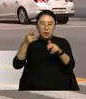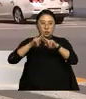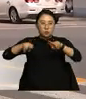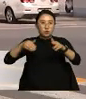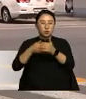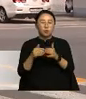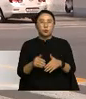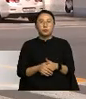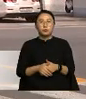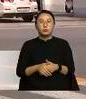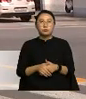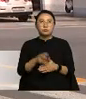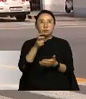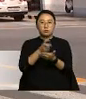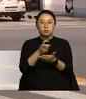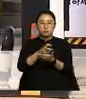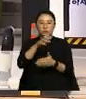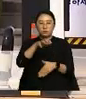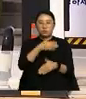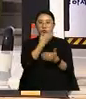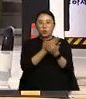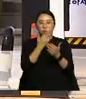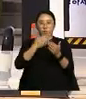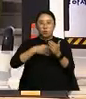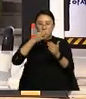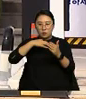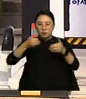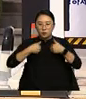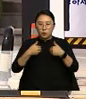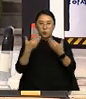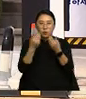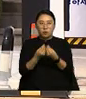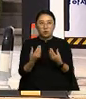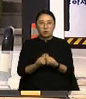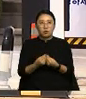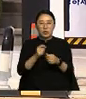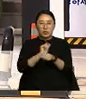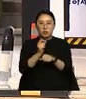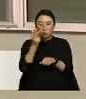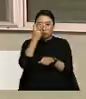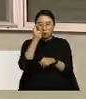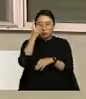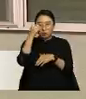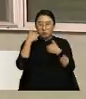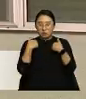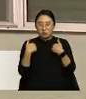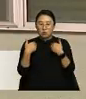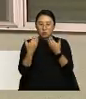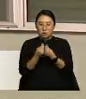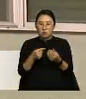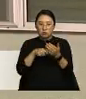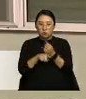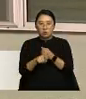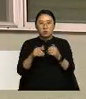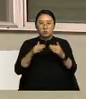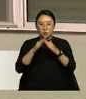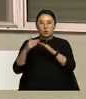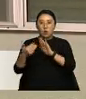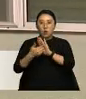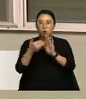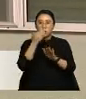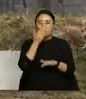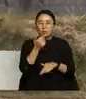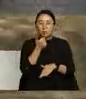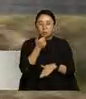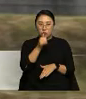취소했습니다 법원은 중대한 공익상의 필요가 있을 경우에 행정관청 이 실체적 사유를 들어 착공 신고를 거부할